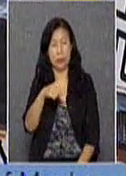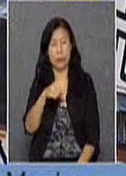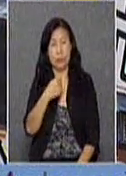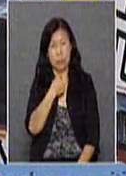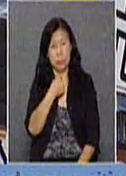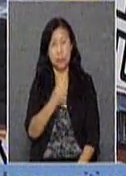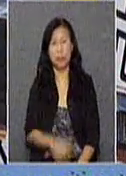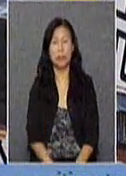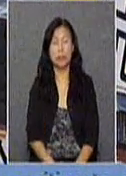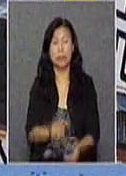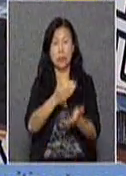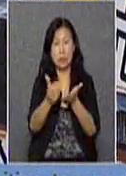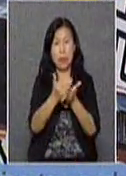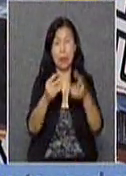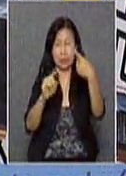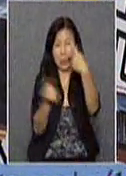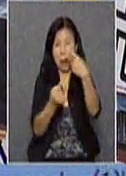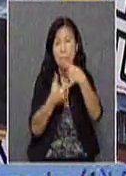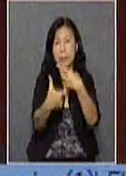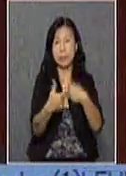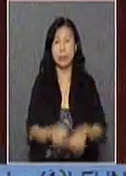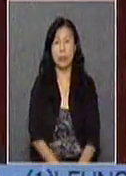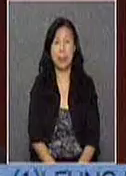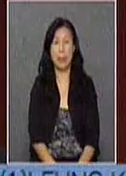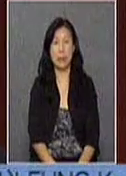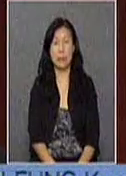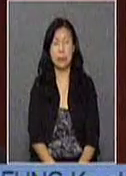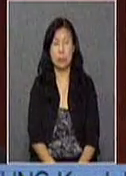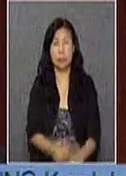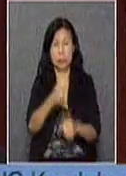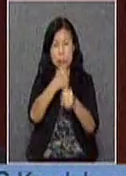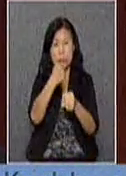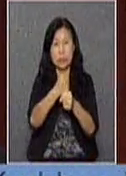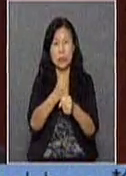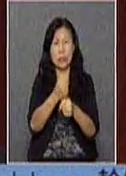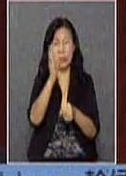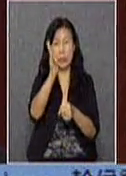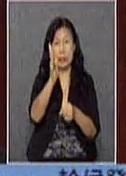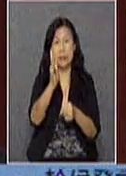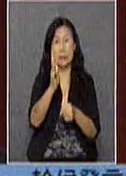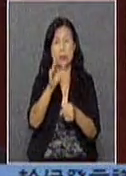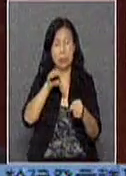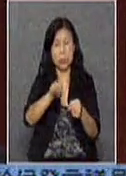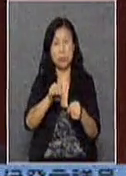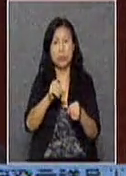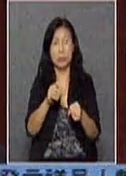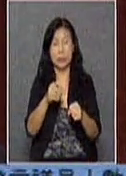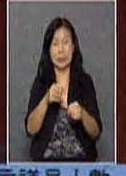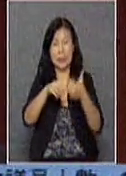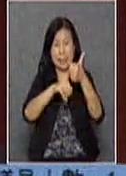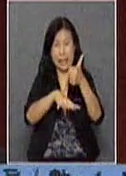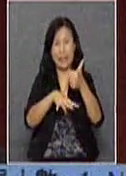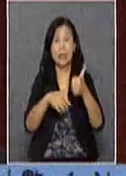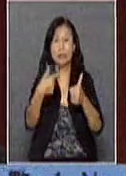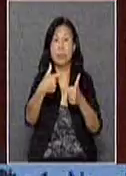求是派10,000元，還有呢是做一個500億的基金來去做退休保